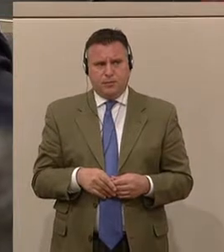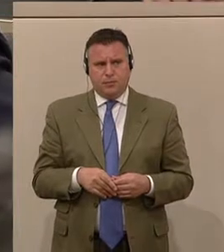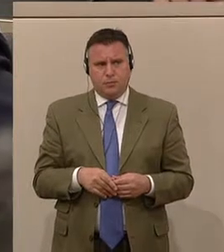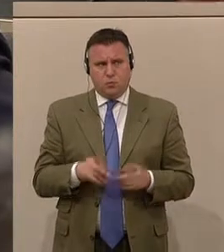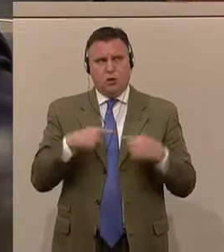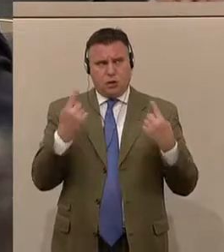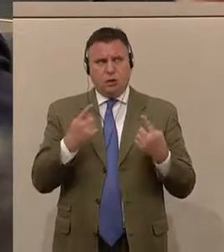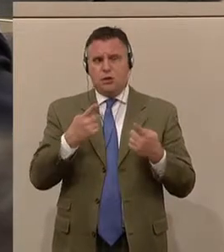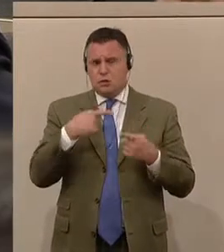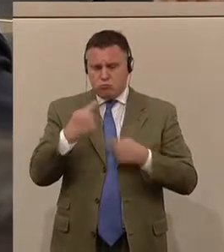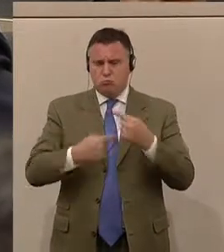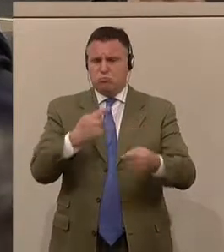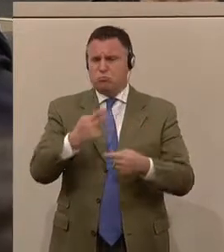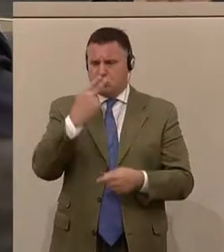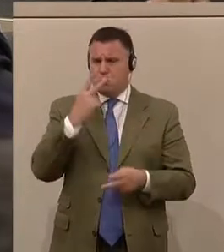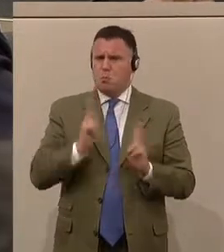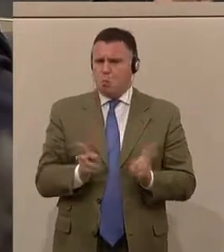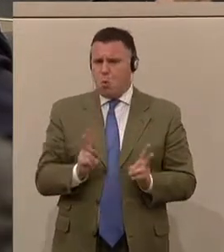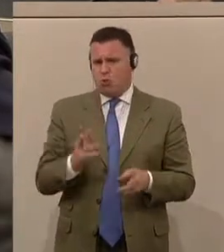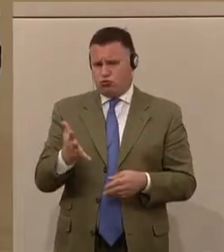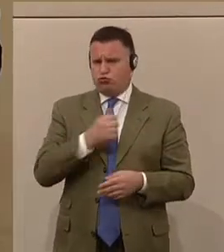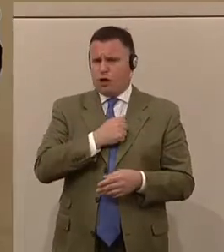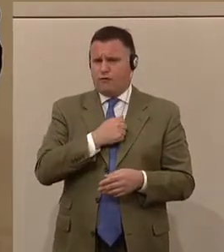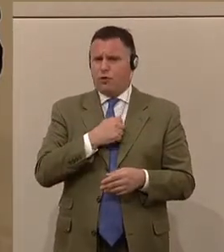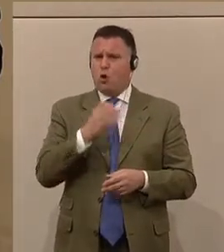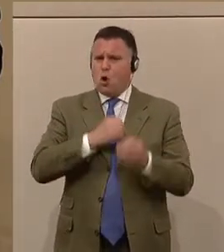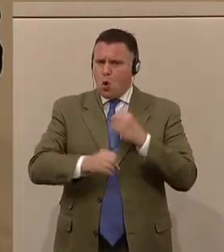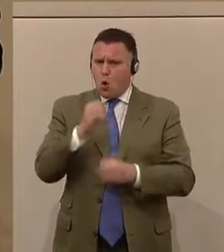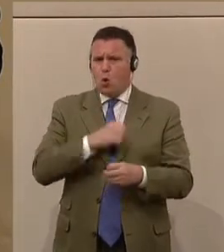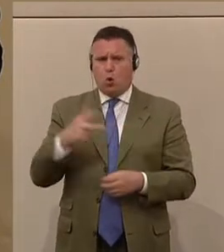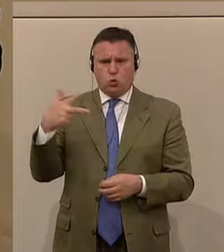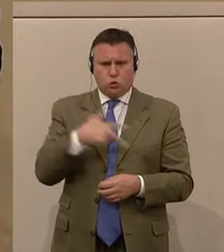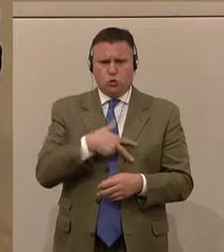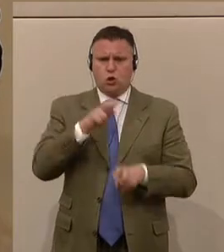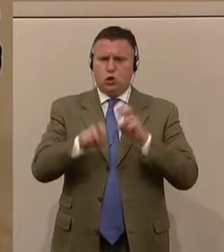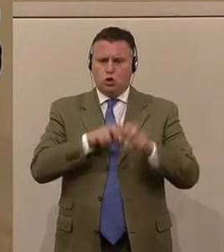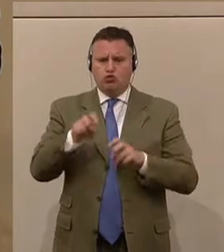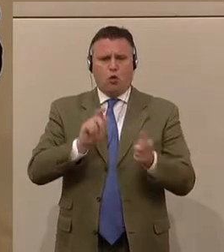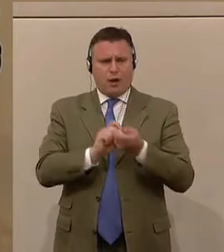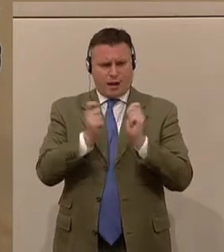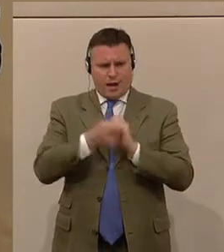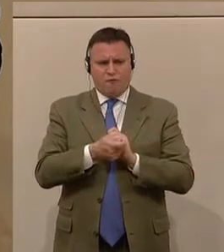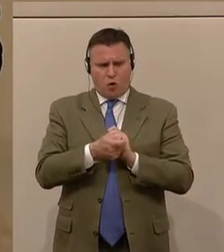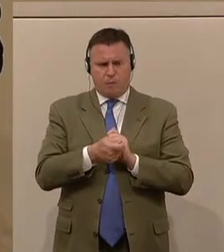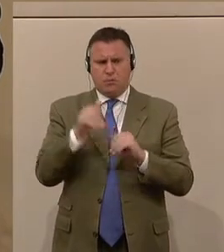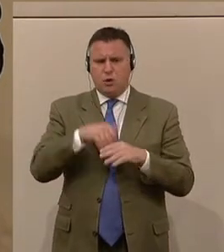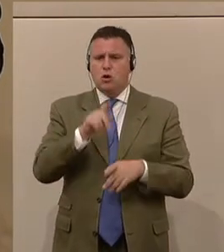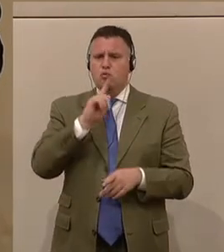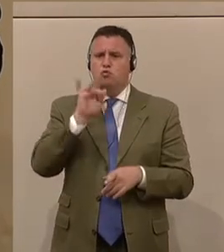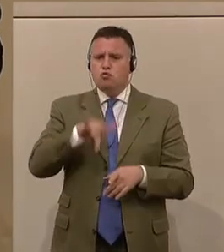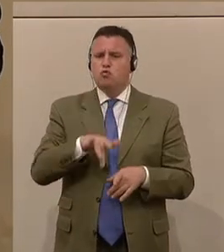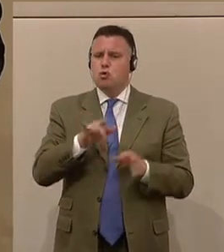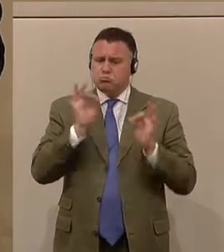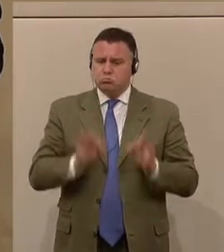wird es und könnte es tatsächlich gelingen, endlich eine ökosoziale Steuerreform zu machen, die nicht das Wort